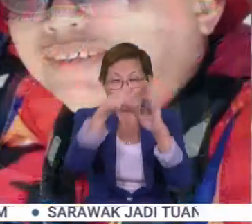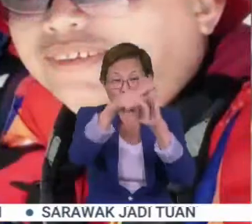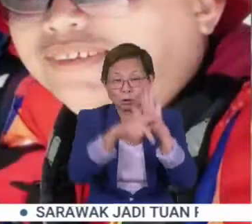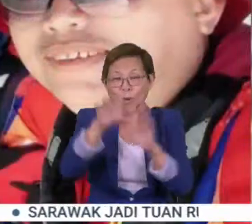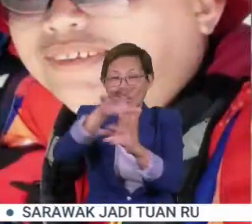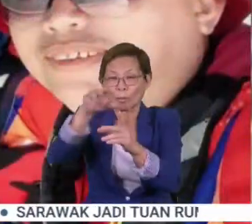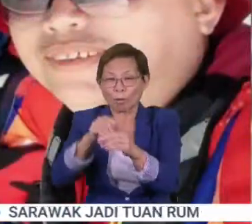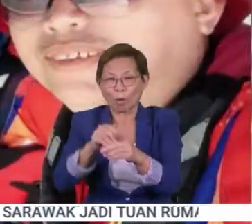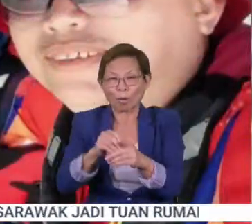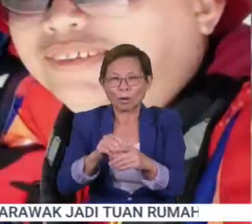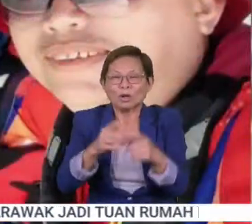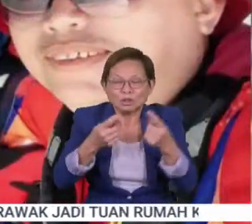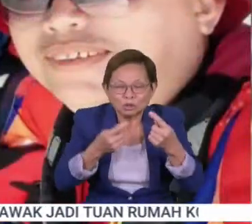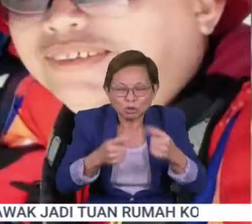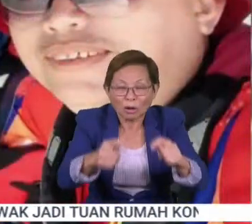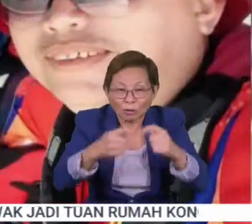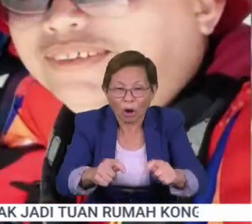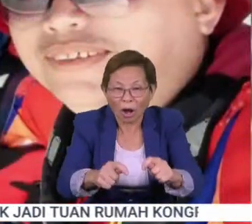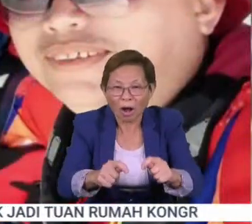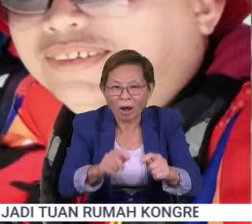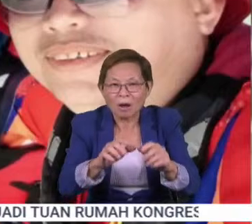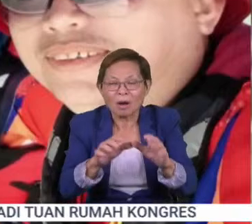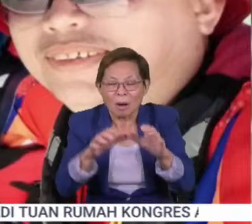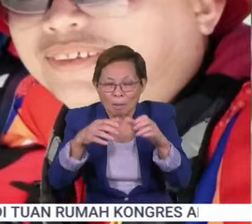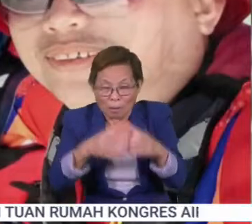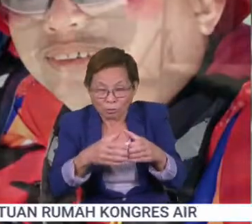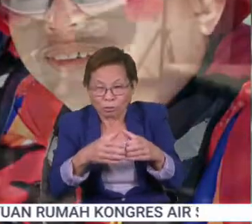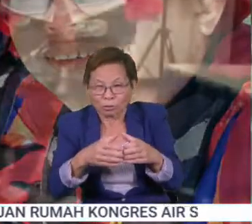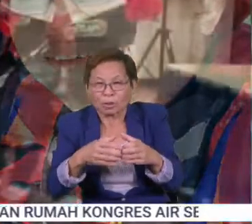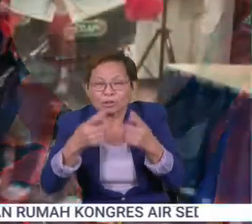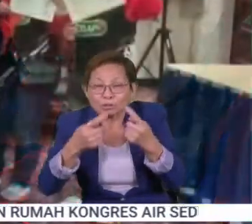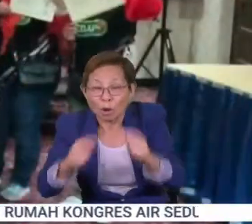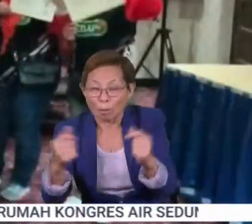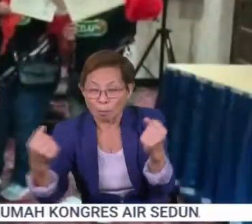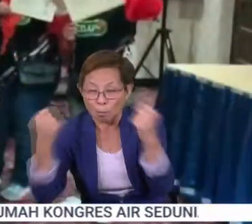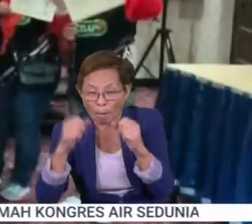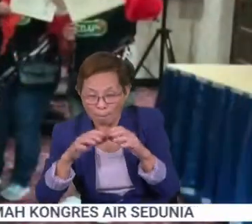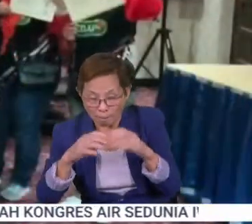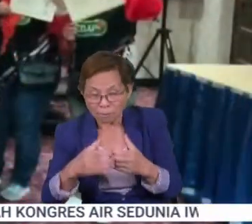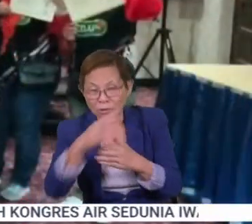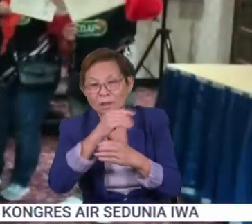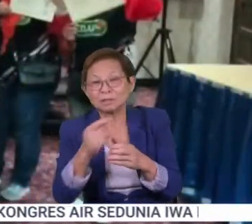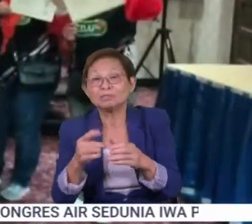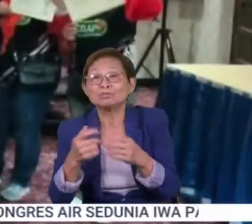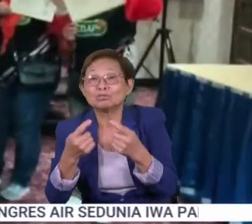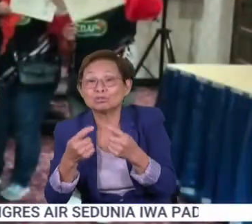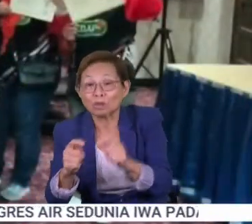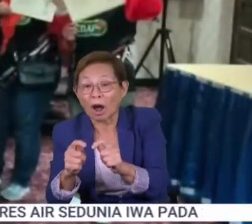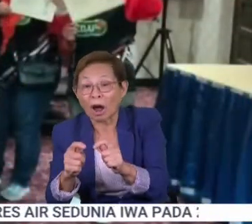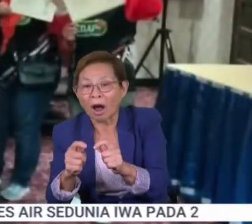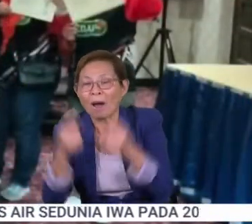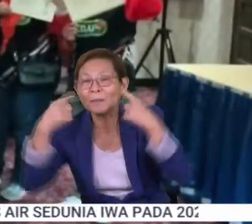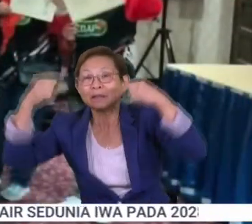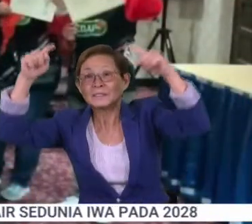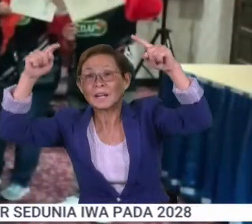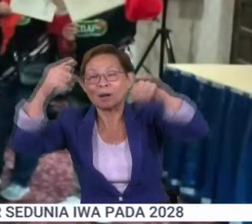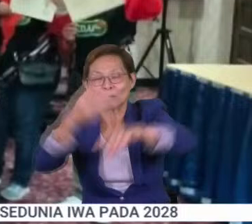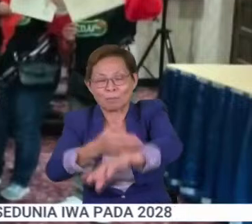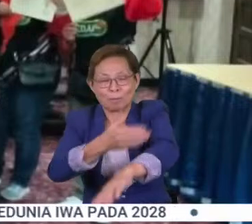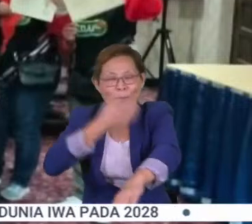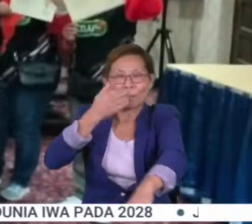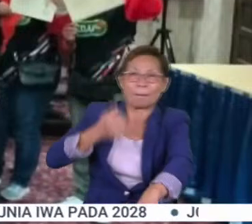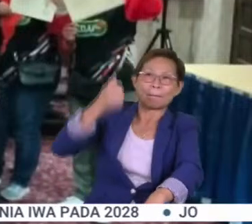meliputi simulasi penjajaran pasukan, simulasi pemerkasaan pasukan dan simulasi mencapai prestasi